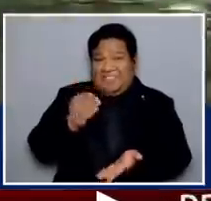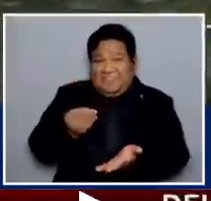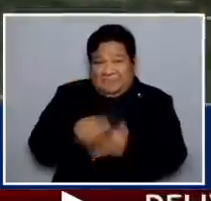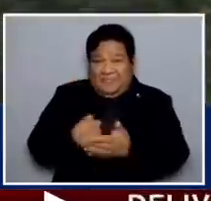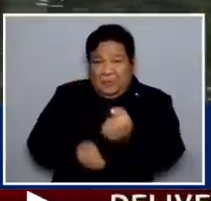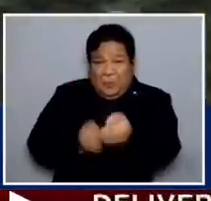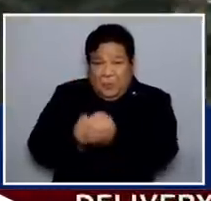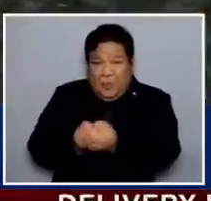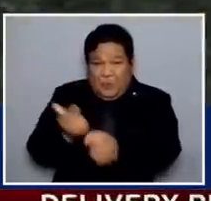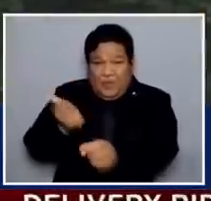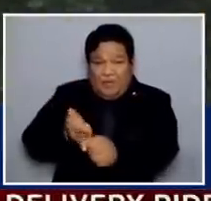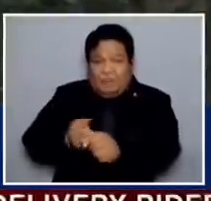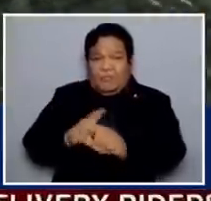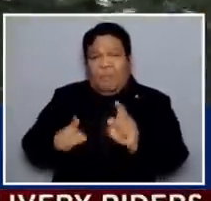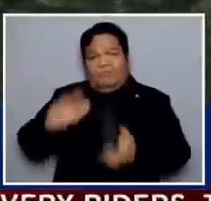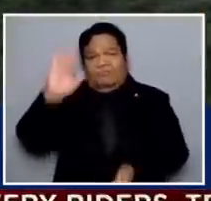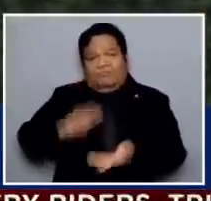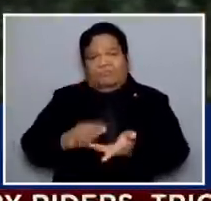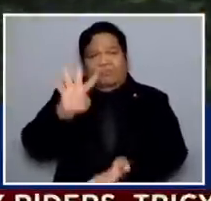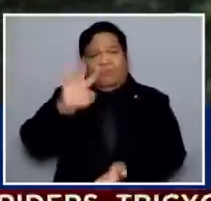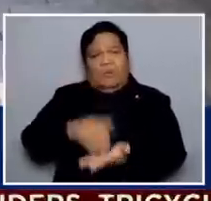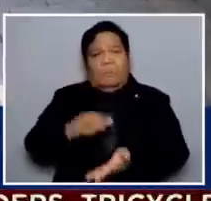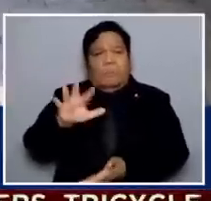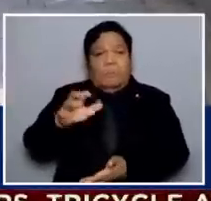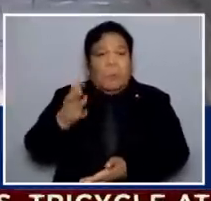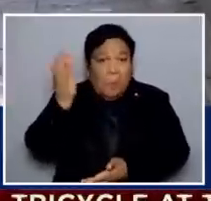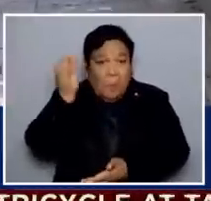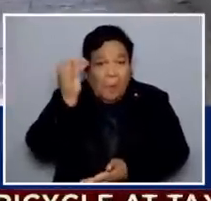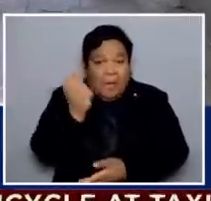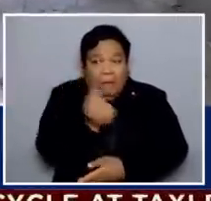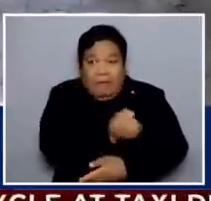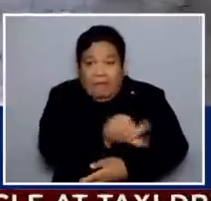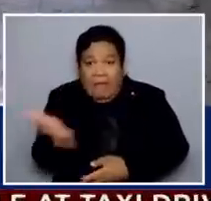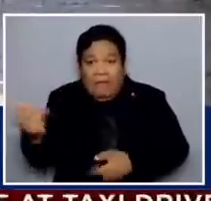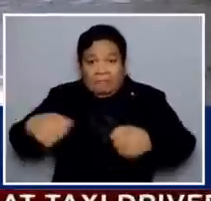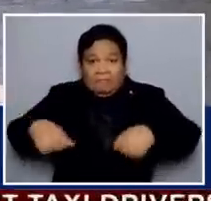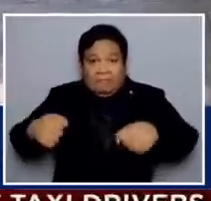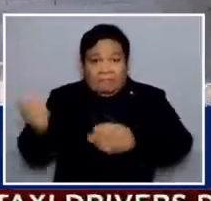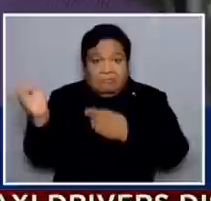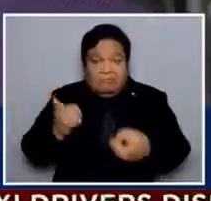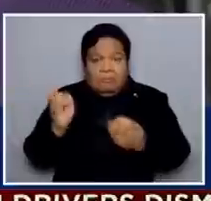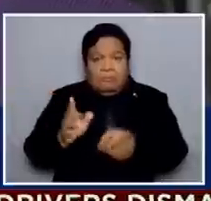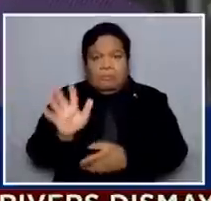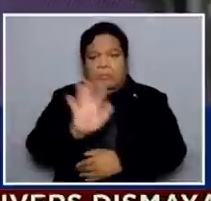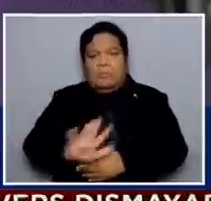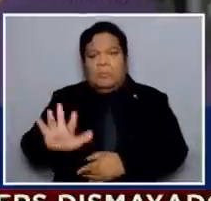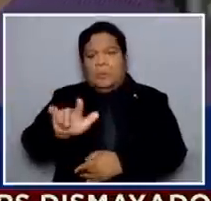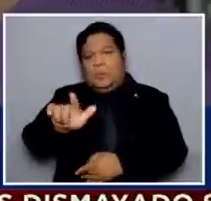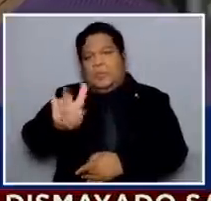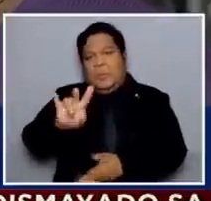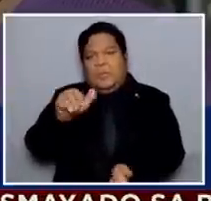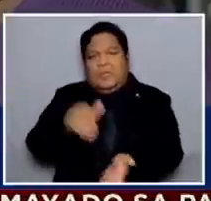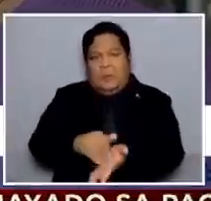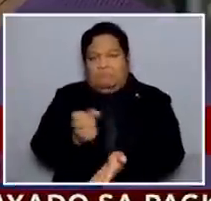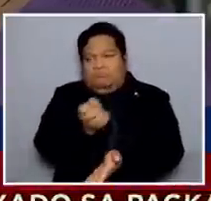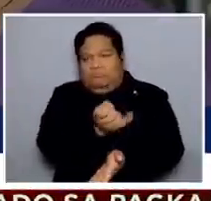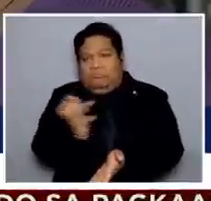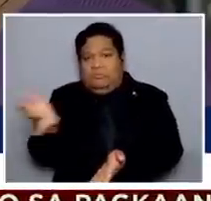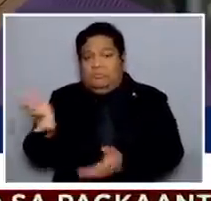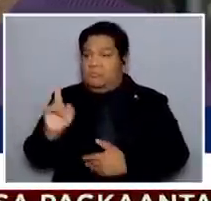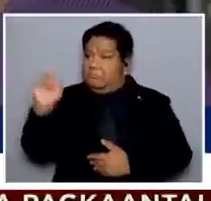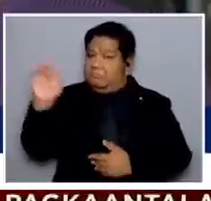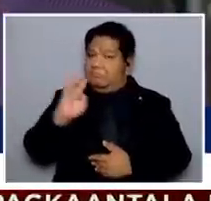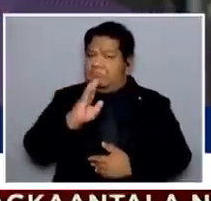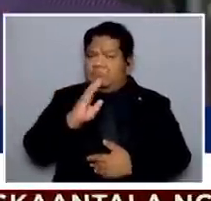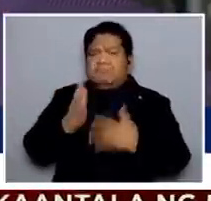dahil umabot na mahigit 27,000 riders ang isinaling benepisyaryo. Kung magkano ibigay sa amin, mas okay na rin eh.